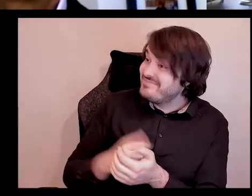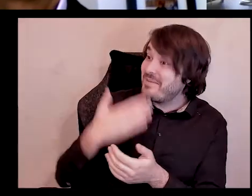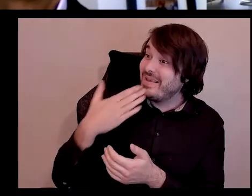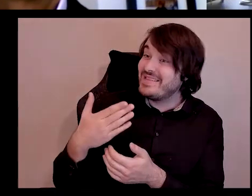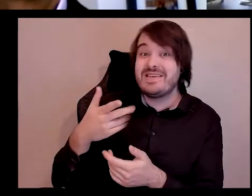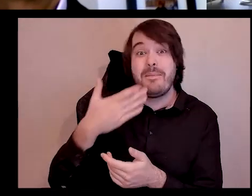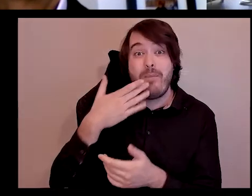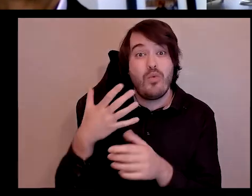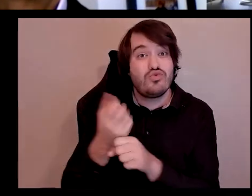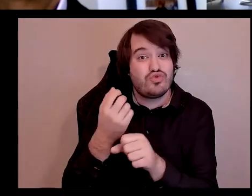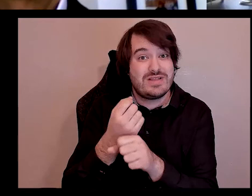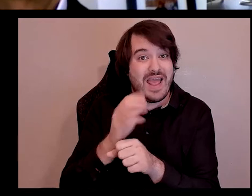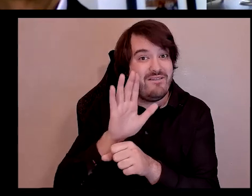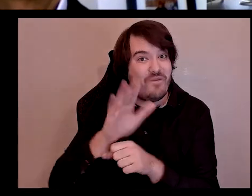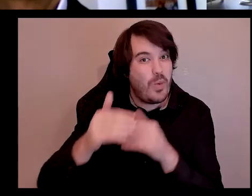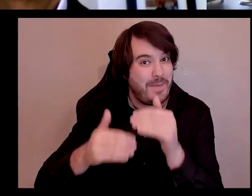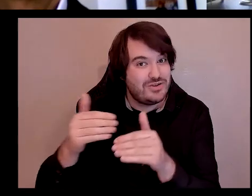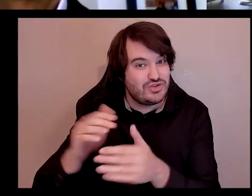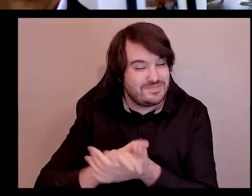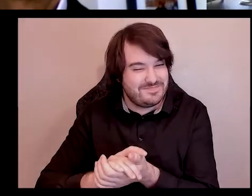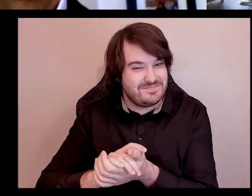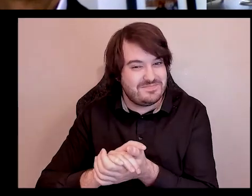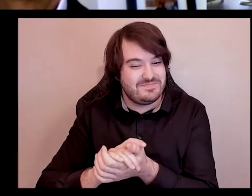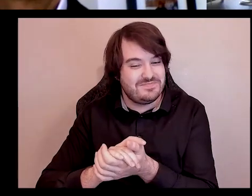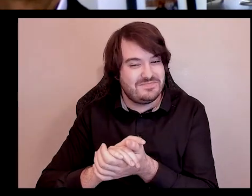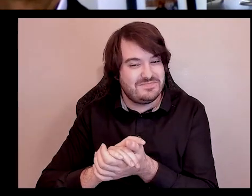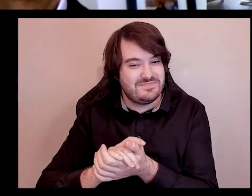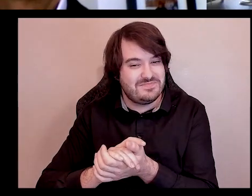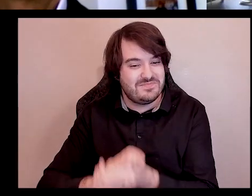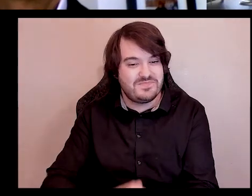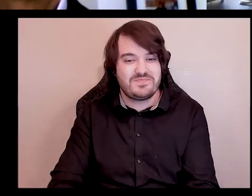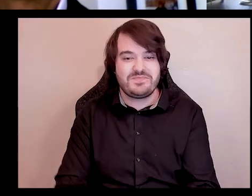capsules qui sont disponibles et surtout de profiter pleinement.